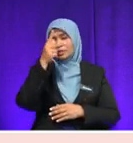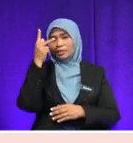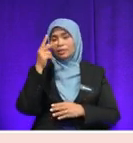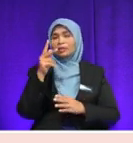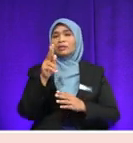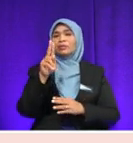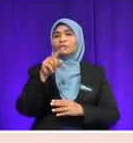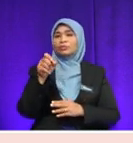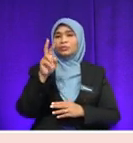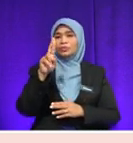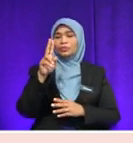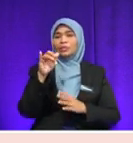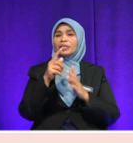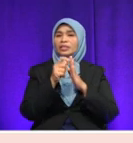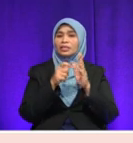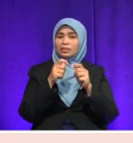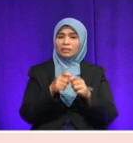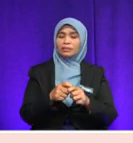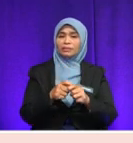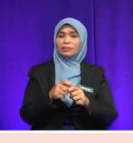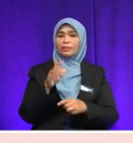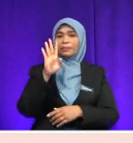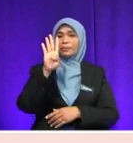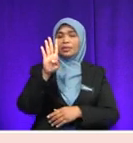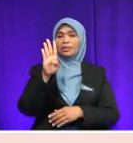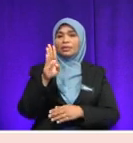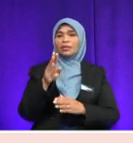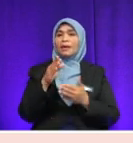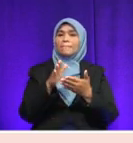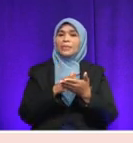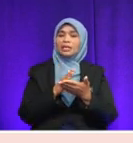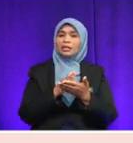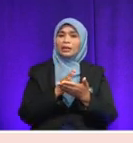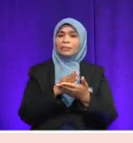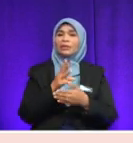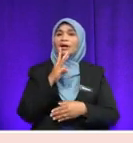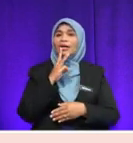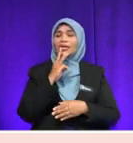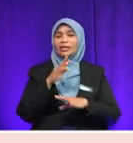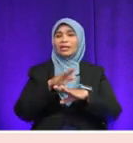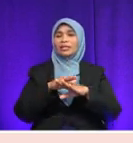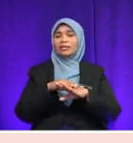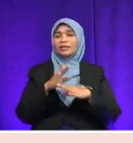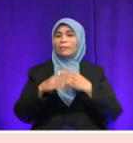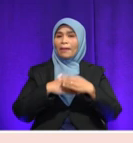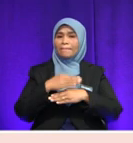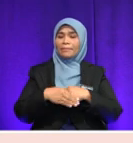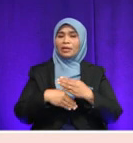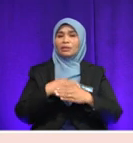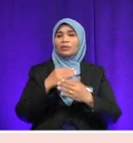yang tertentu B menyapu air ke atas pembalut luka bagi